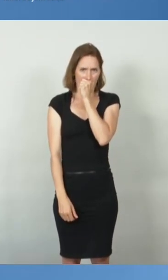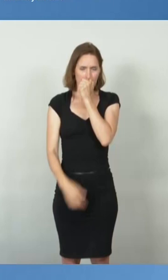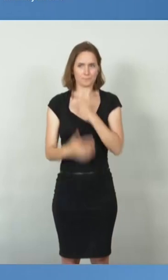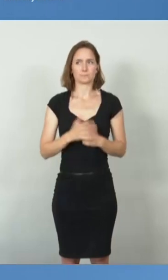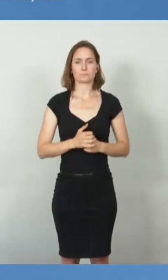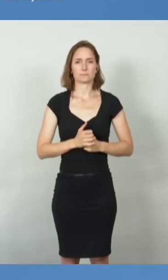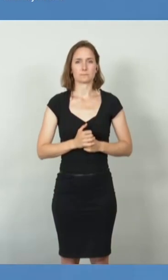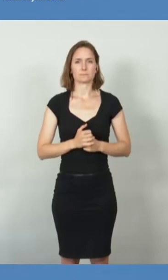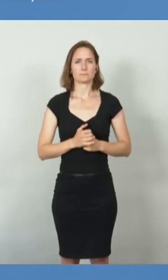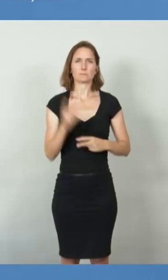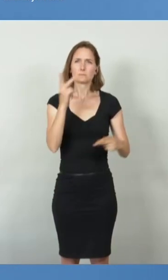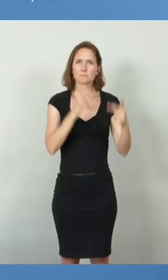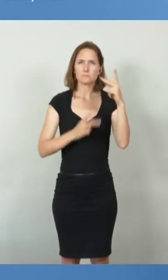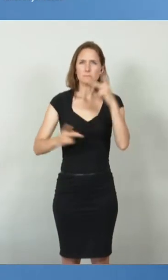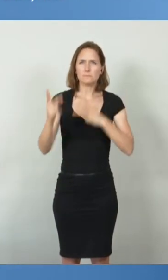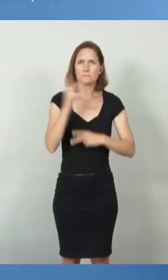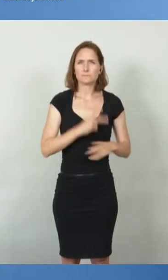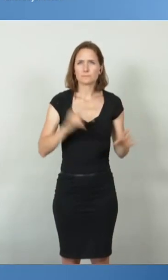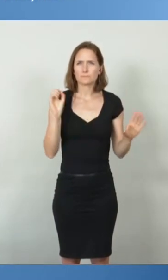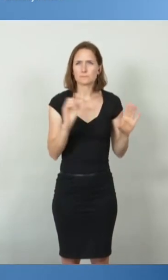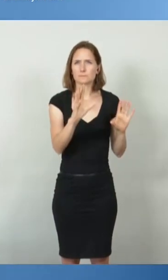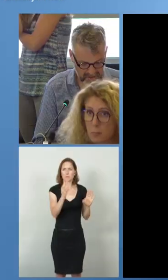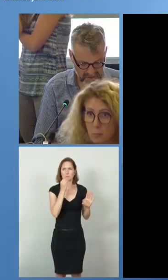allez le diapo il est oui c'est bon